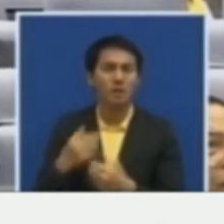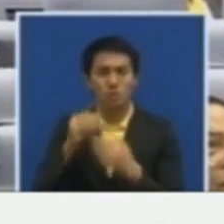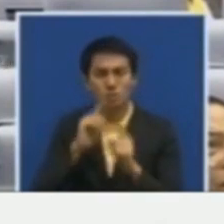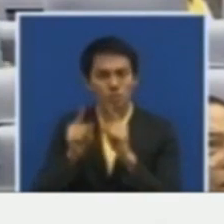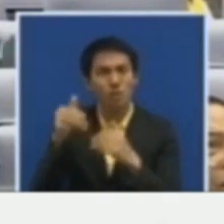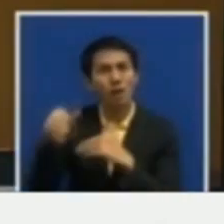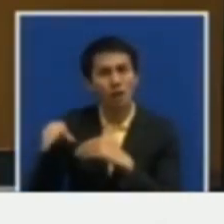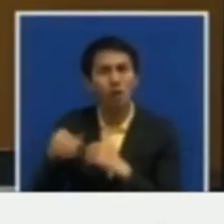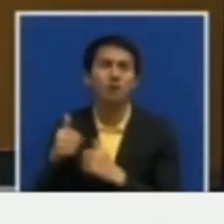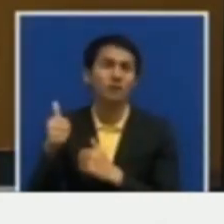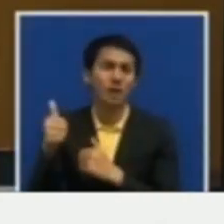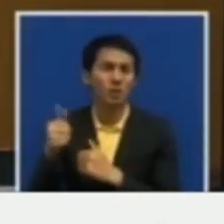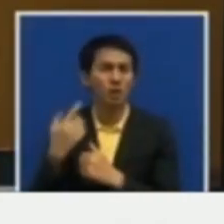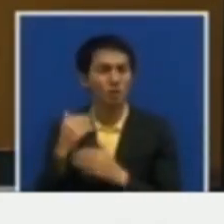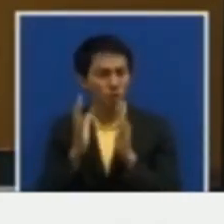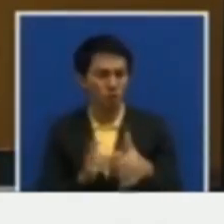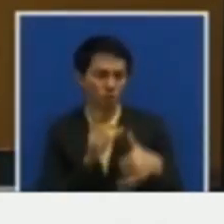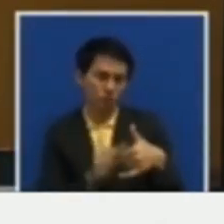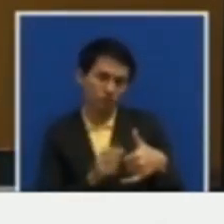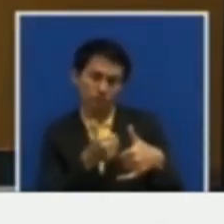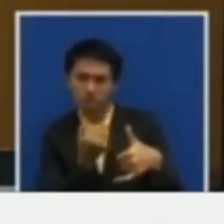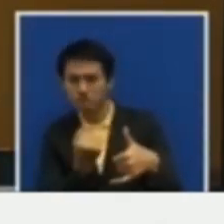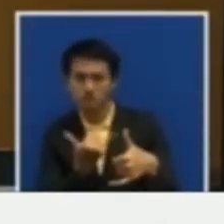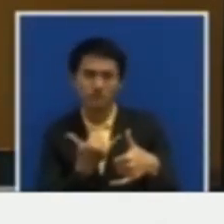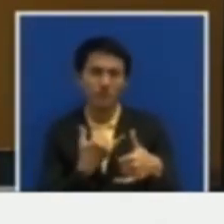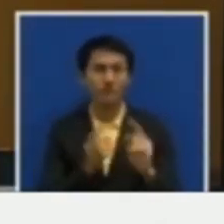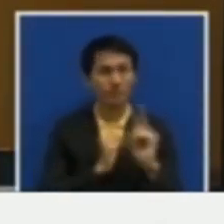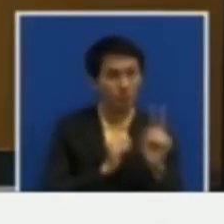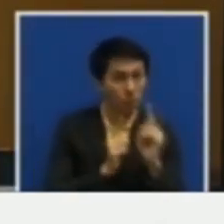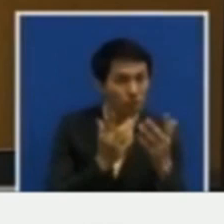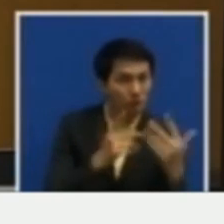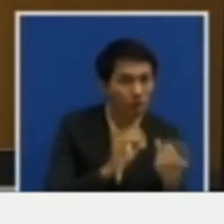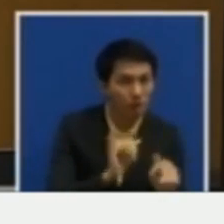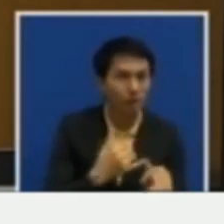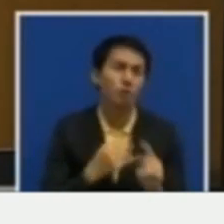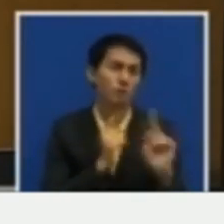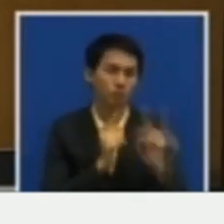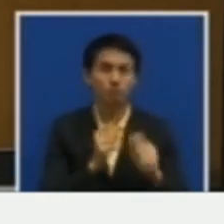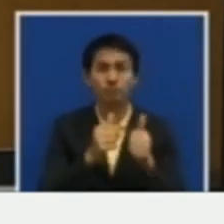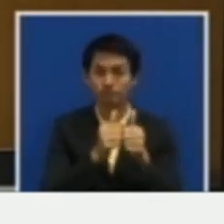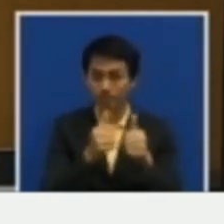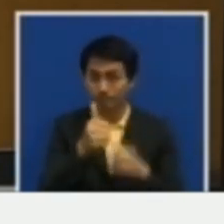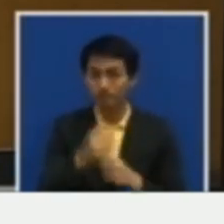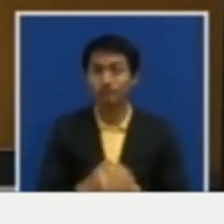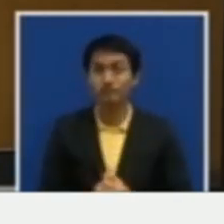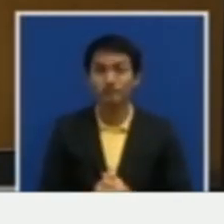ไม เนาะ ถูกไหมโอ้จะมานั่งเช็คชื่อกันไม่ได้ค่ะทุกคนต้องมีความกระตือรือร้น ส